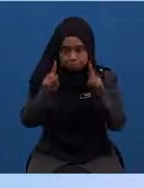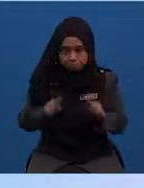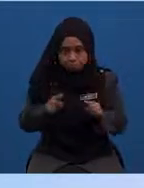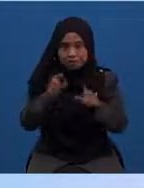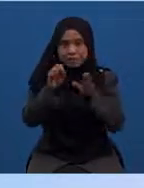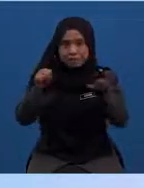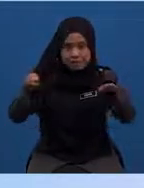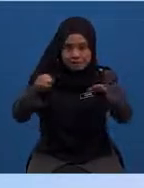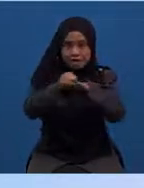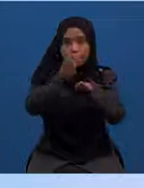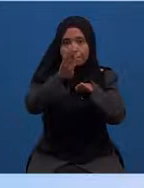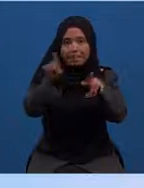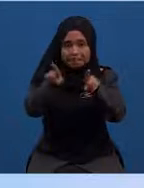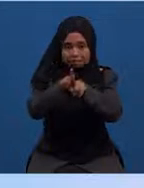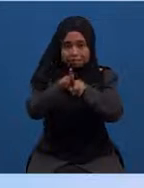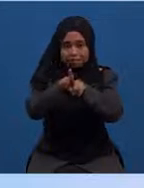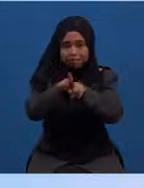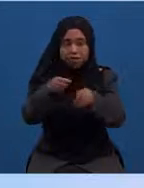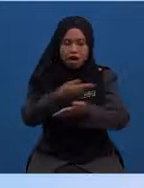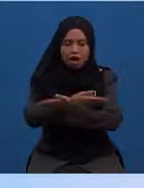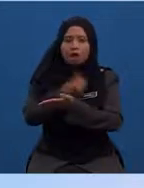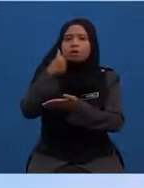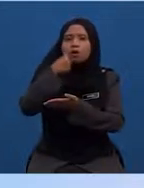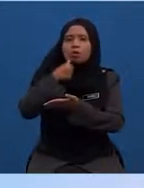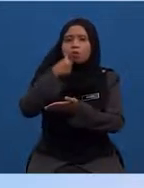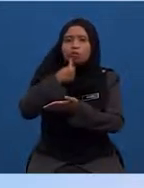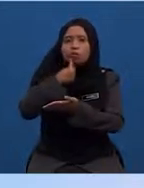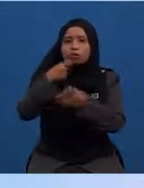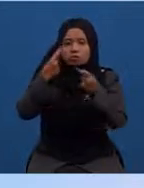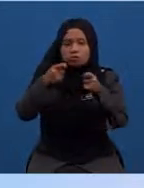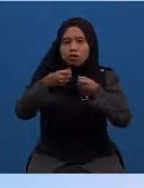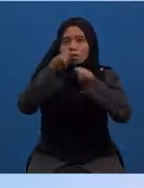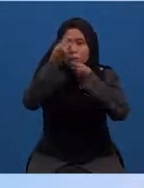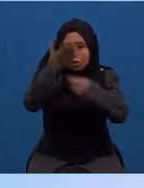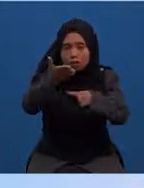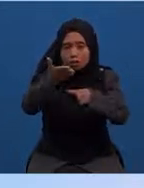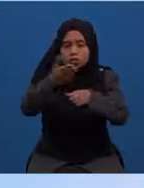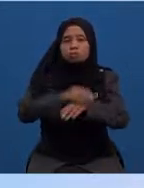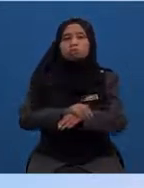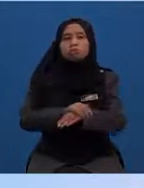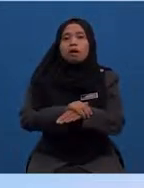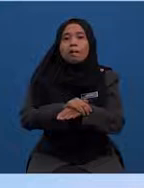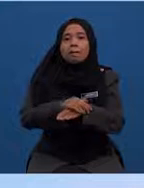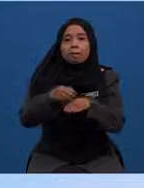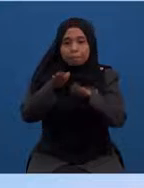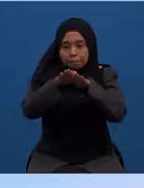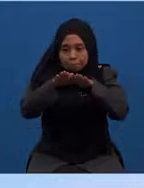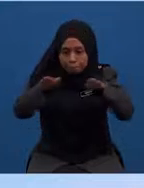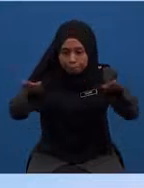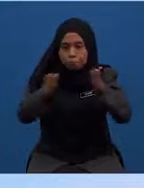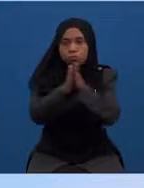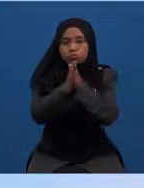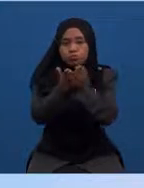sama. Manakala anak perempuannya telah menyatakan bahawa permukaan buku